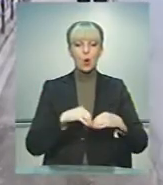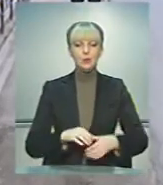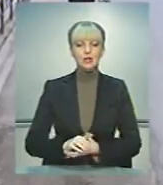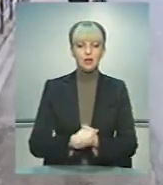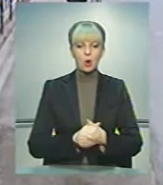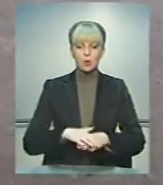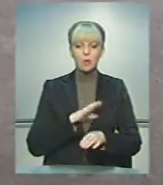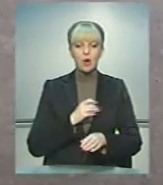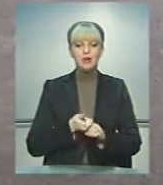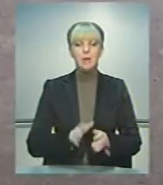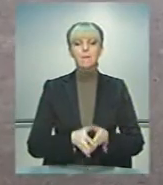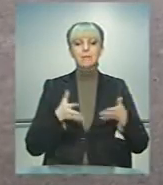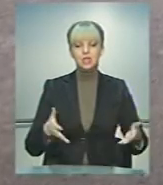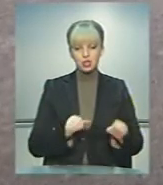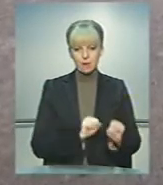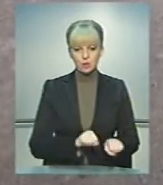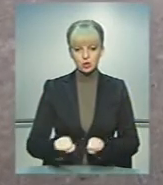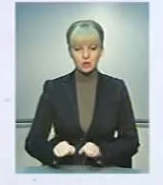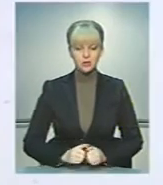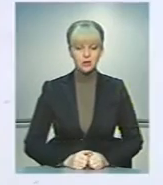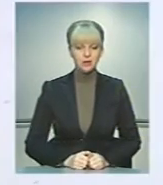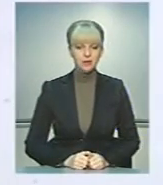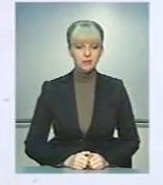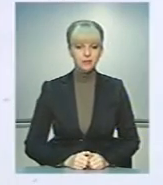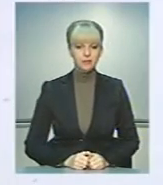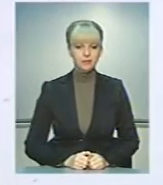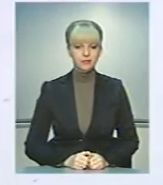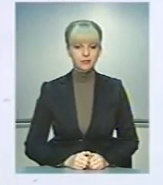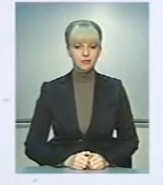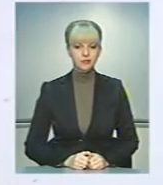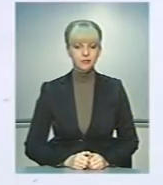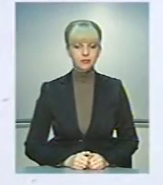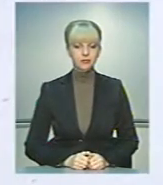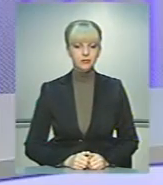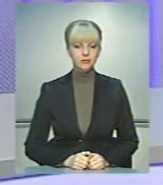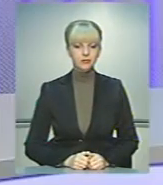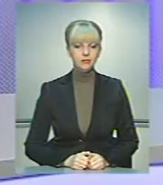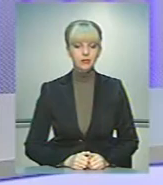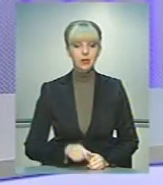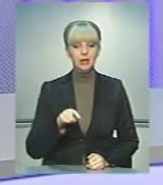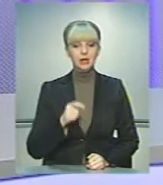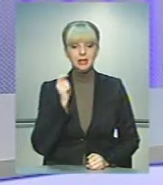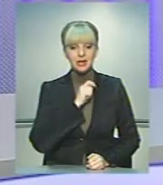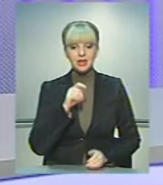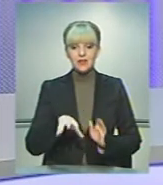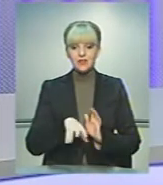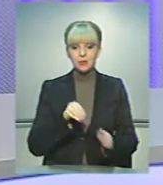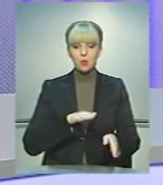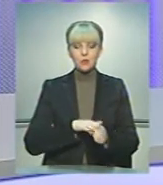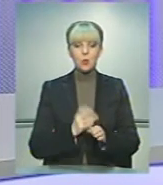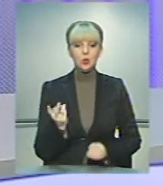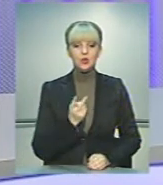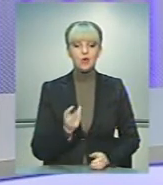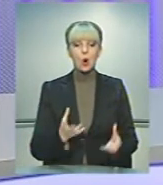громади мали більше можливостей. Мирослав Солонар, Володимир Дорош, телеканал «Буковина». Цієї неділі вибори пройдуть у